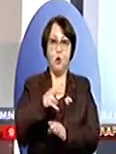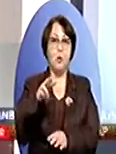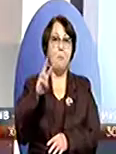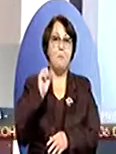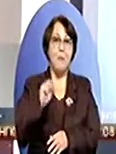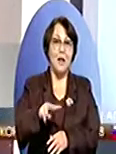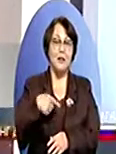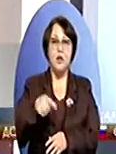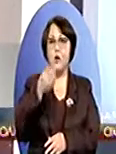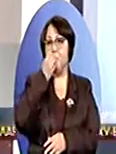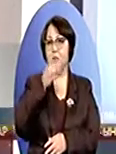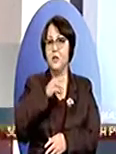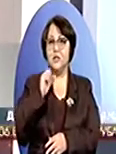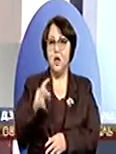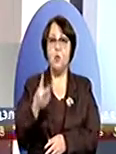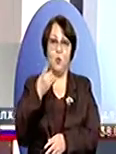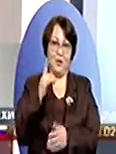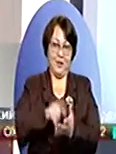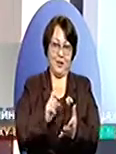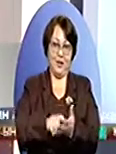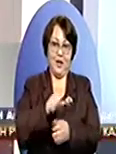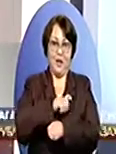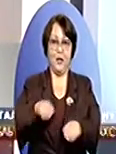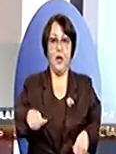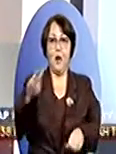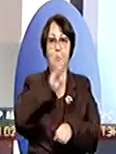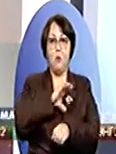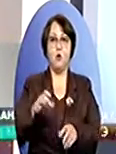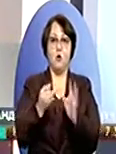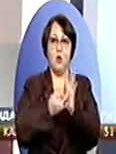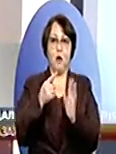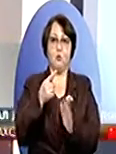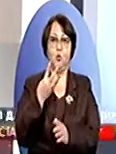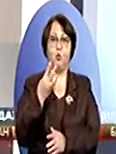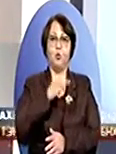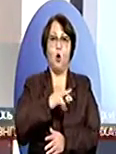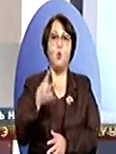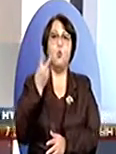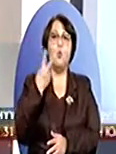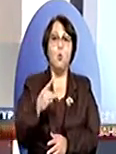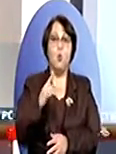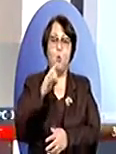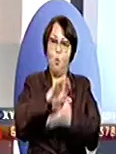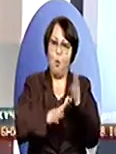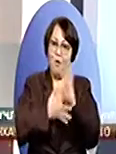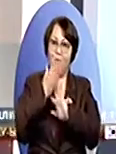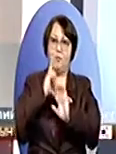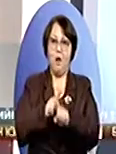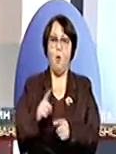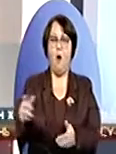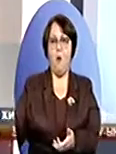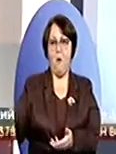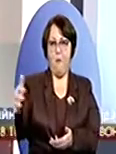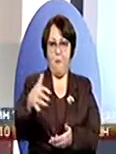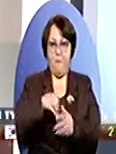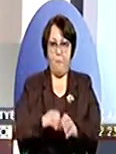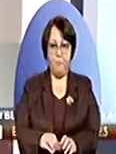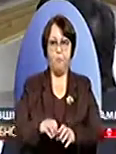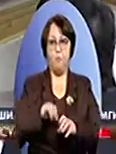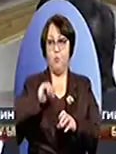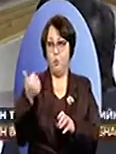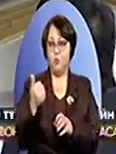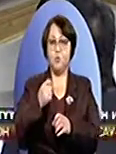үр шаардлагатай байгаагаас иргэд аж ахуйн нэгжүүд 714 тонн үрийн хуваарийн дагуу татчихлаад байна. Бусад одоо хөсөлтүүдийг хүнсэд аж ахуйн юмд